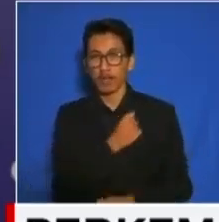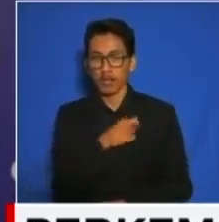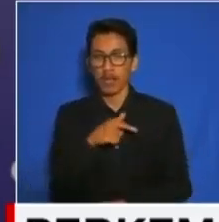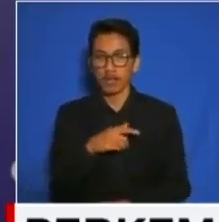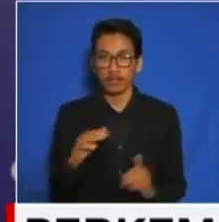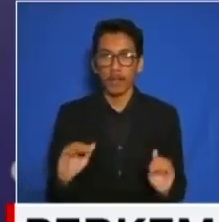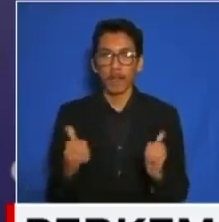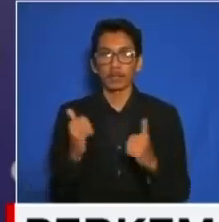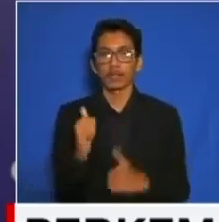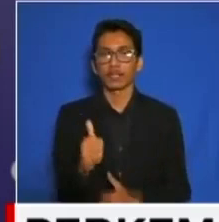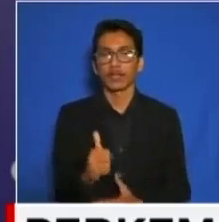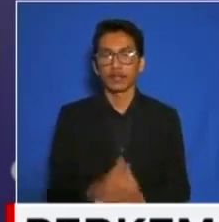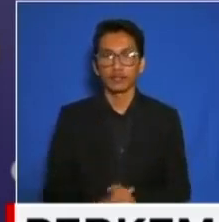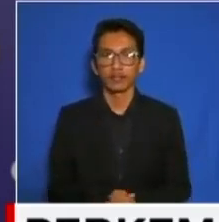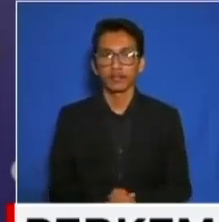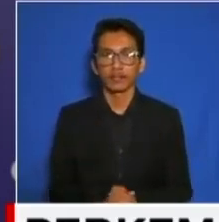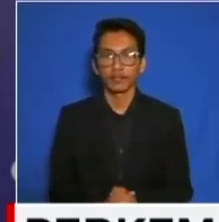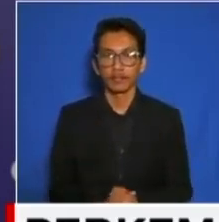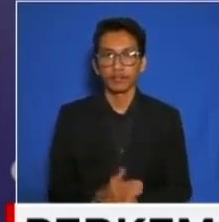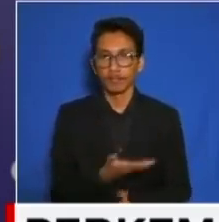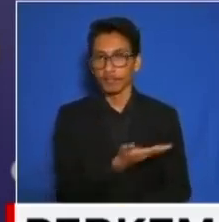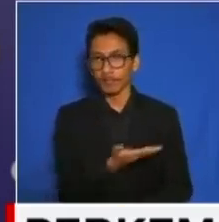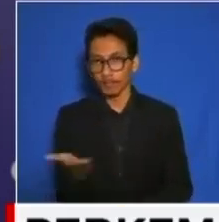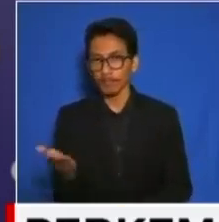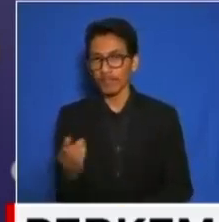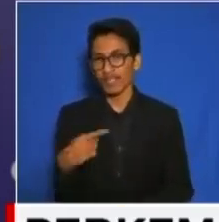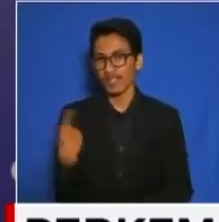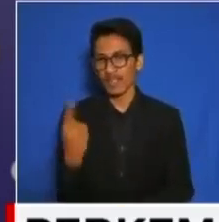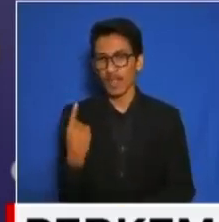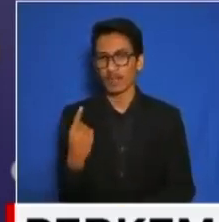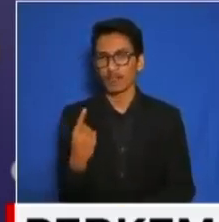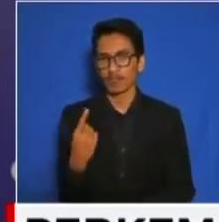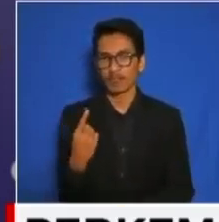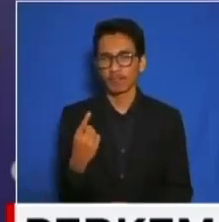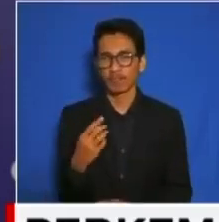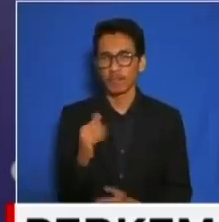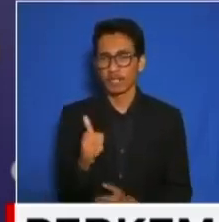Saudara-saudara, insya Allah kita pasti mampu melaksanakan ini.